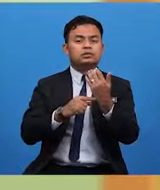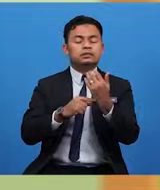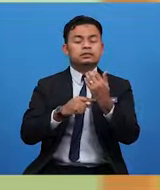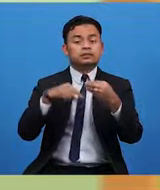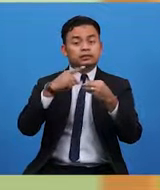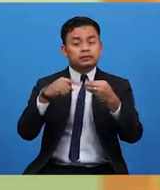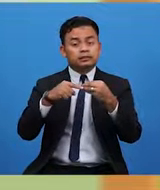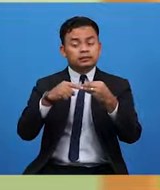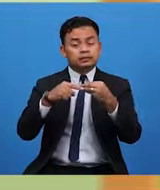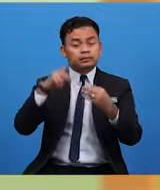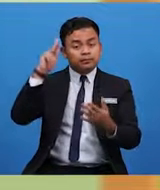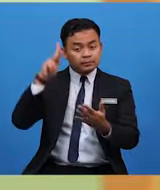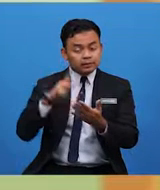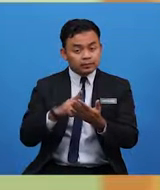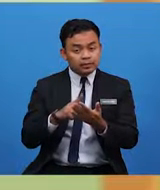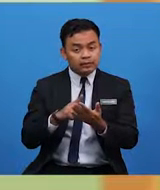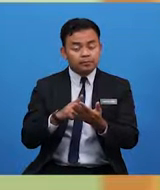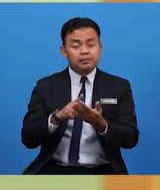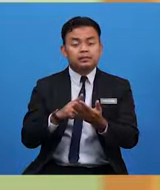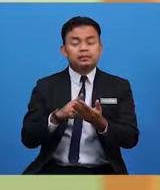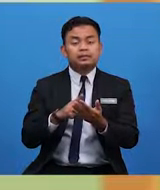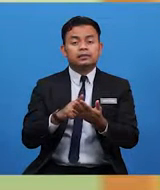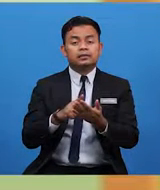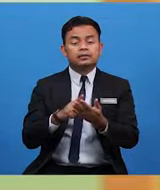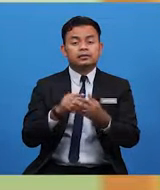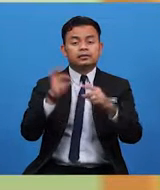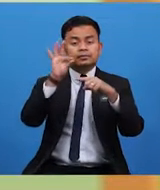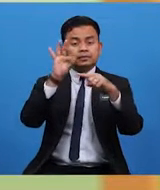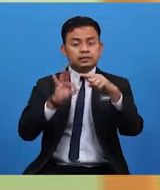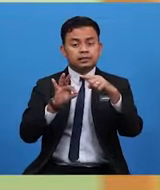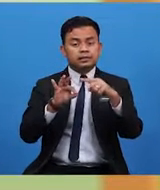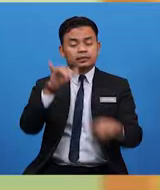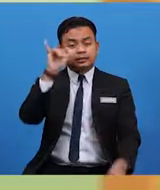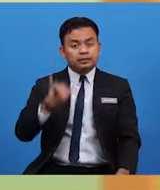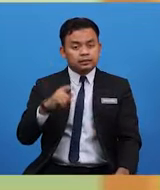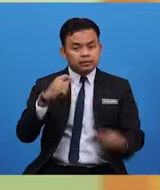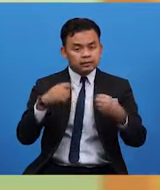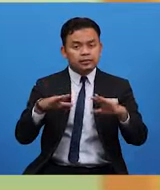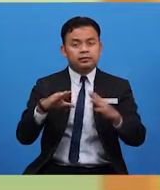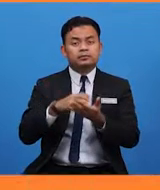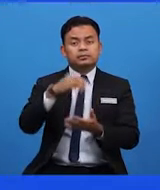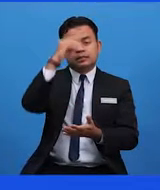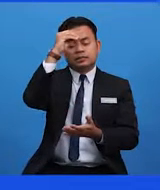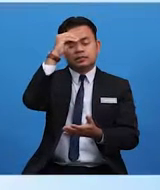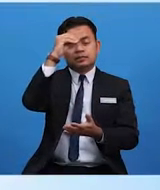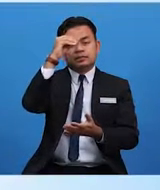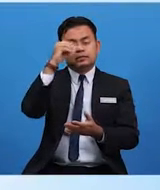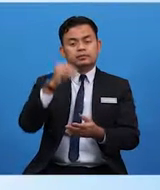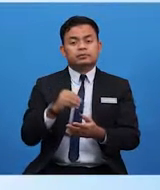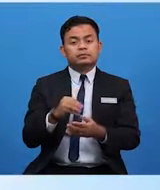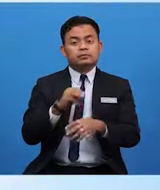pecahan yang telah dipelajari semase ditahun 13 tahun tiga